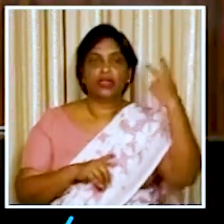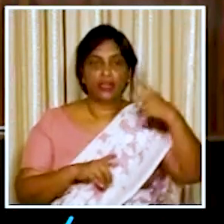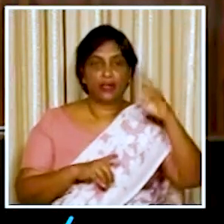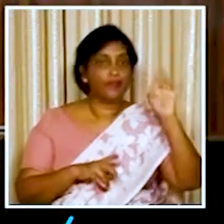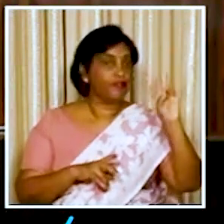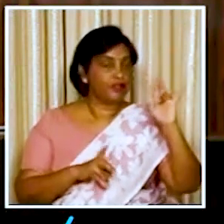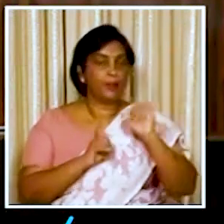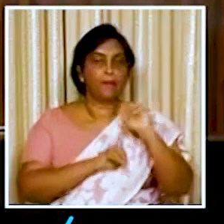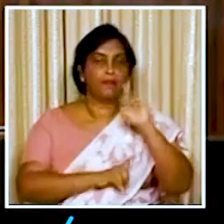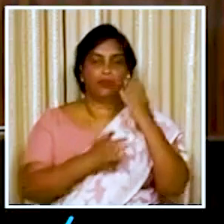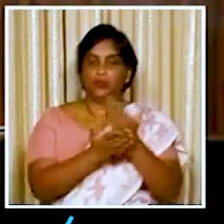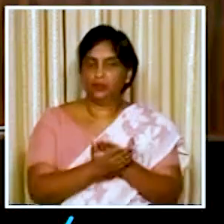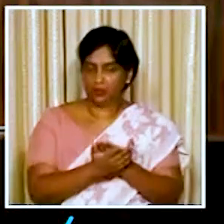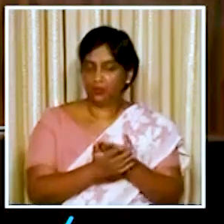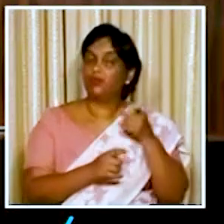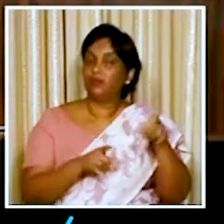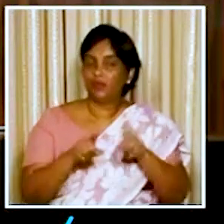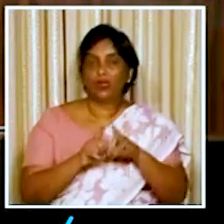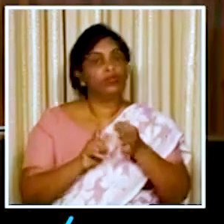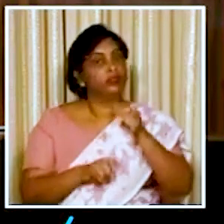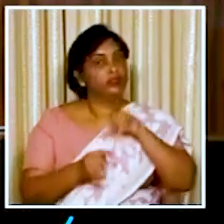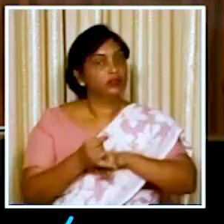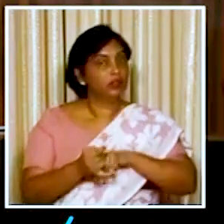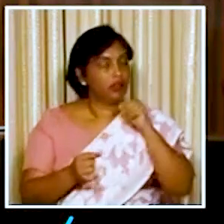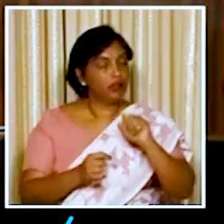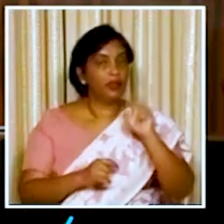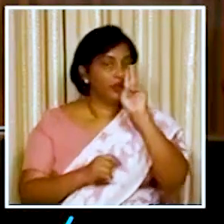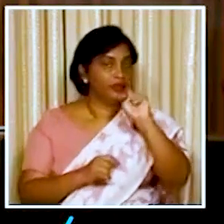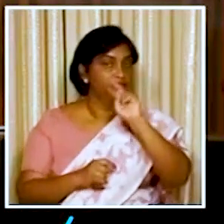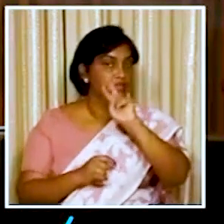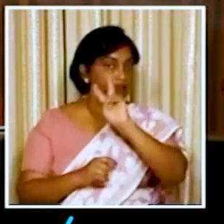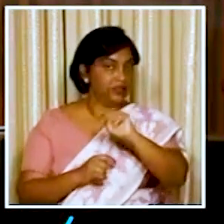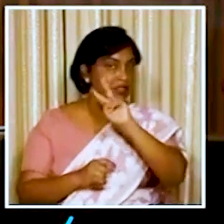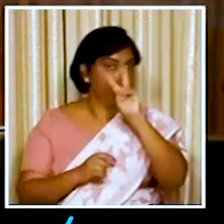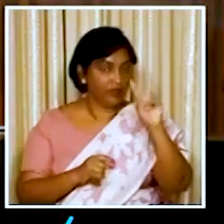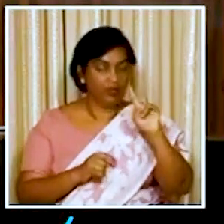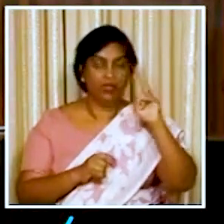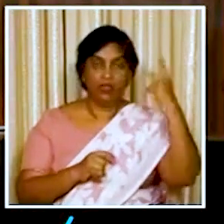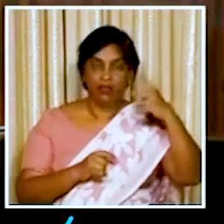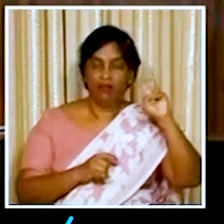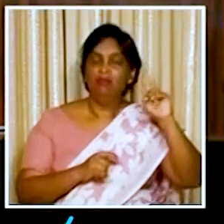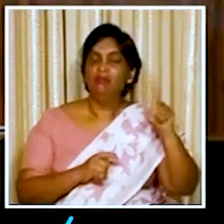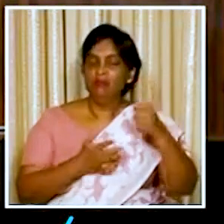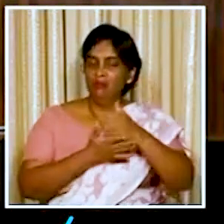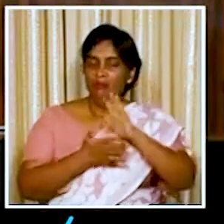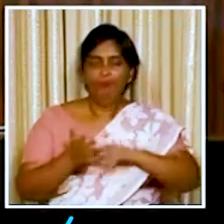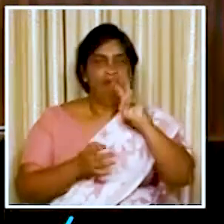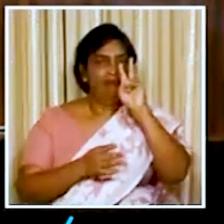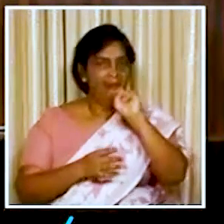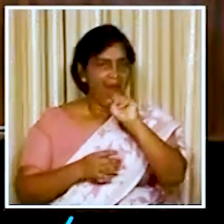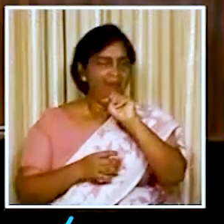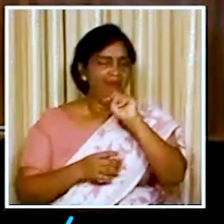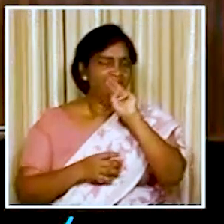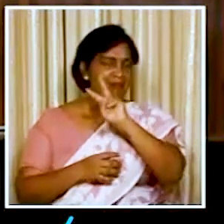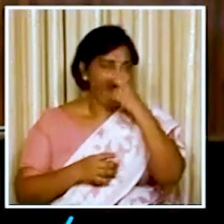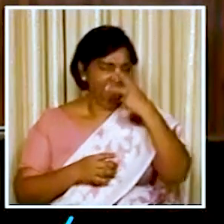20/21/2/25 දින සභාගත කරන ලදී. එසේම ජනාධිපති ලේකම්වරයාගේ 20/22/2/21 දින ලිපිය මගින් හා